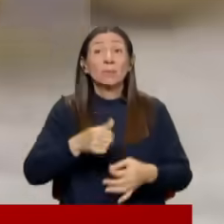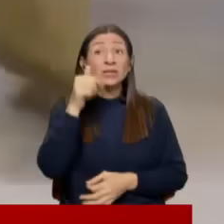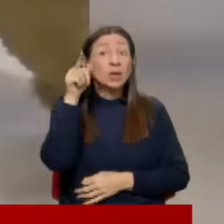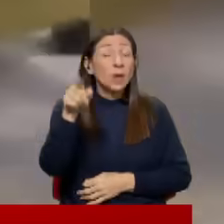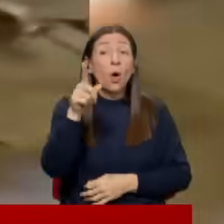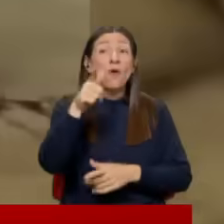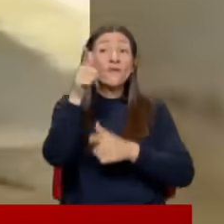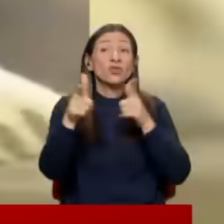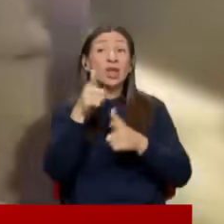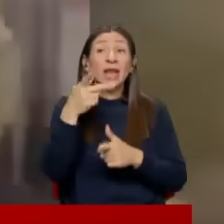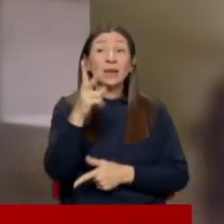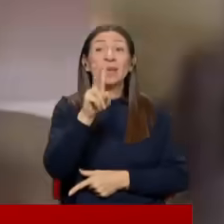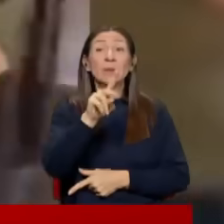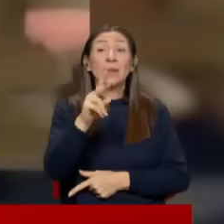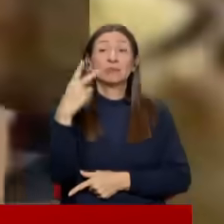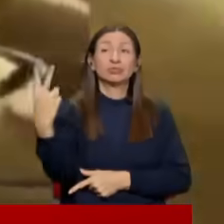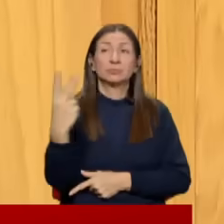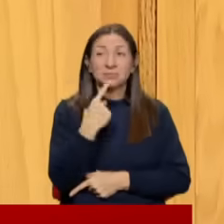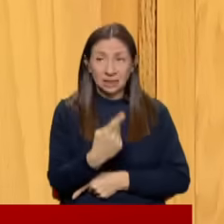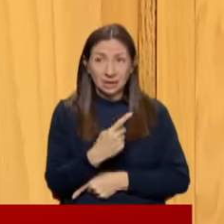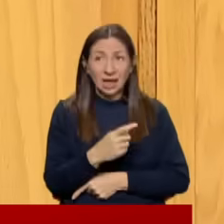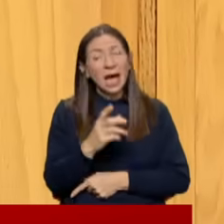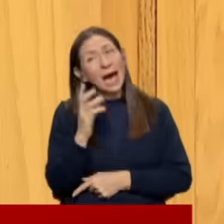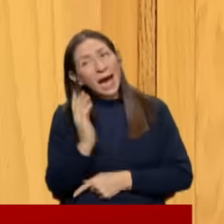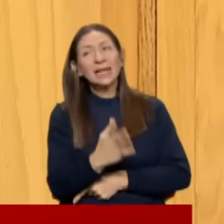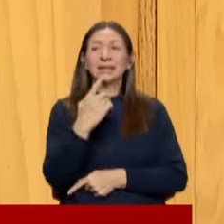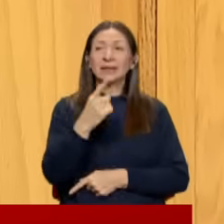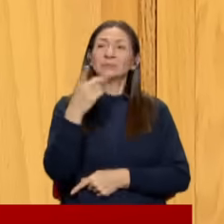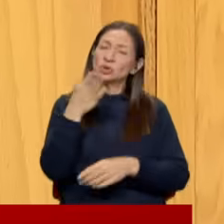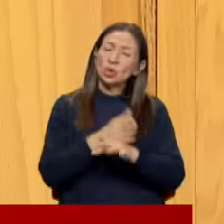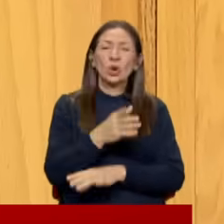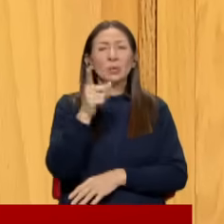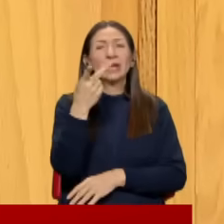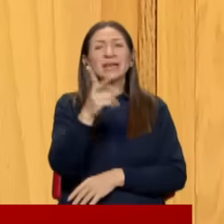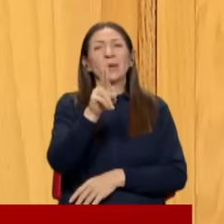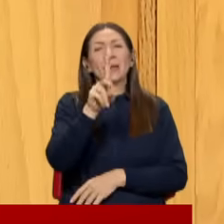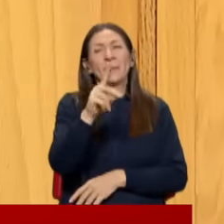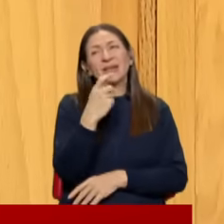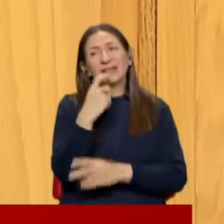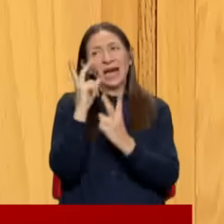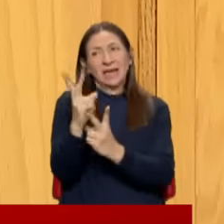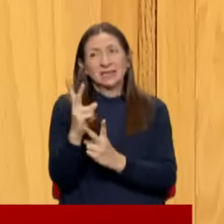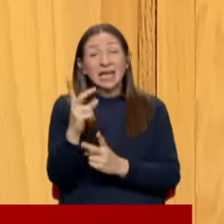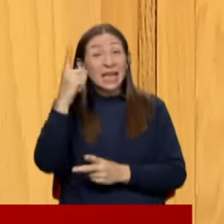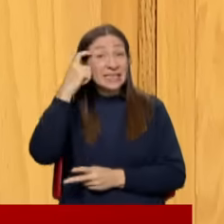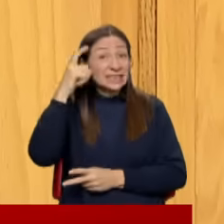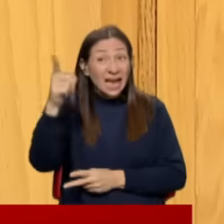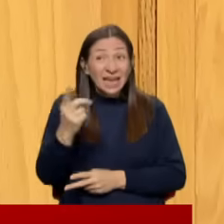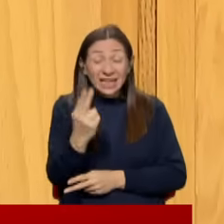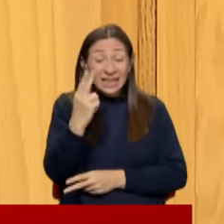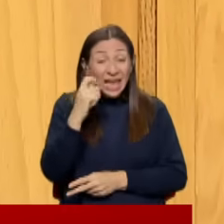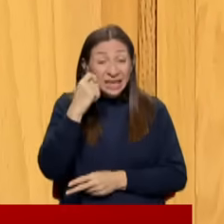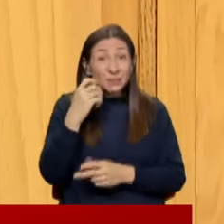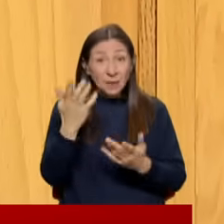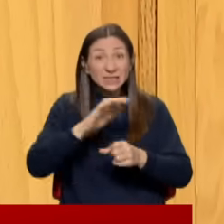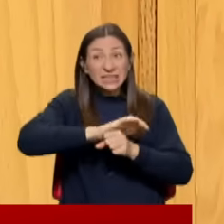Başkanlığı o görüntüler 2021 yılına ait demişti. Hadi diyelim ki sizin dediğiniz doğru, bu 2021 yılına ait. İsrail 7 Ekim'de